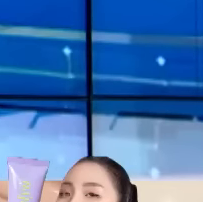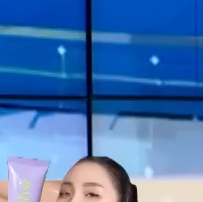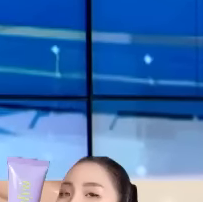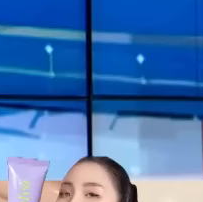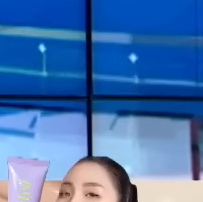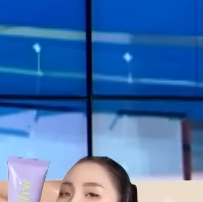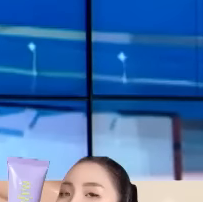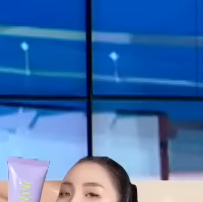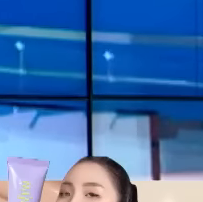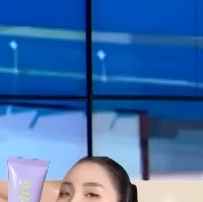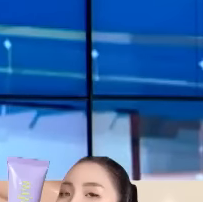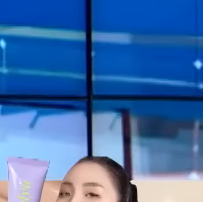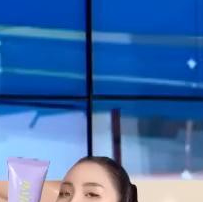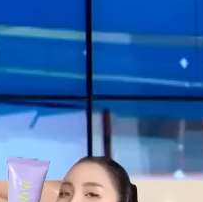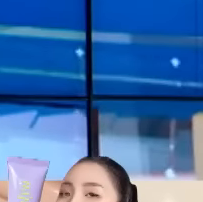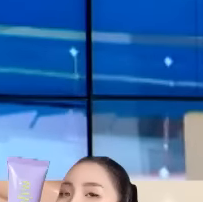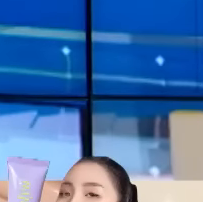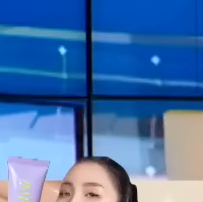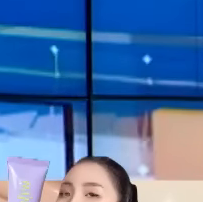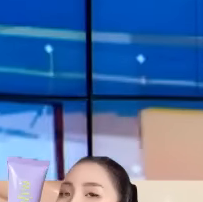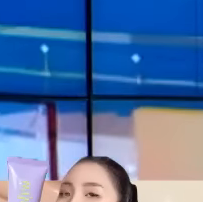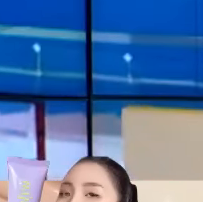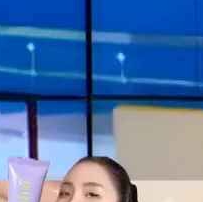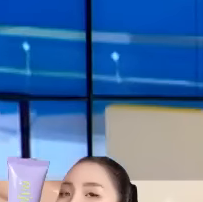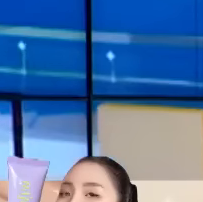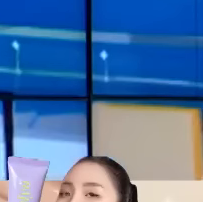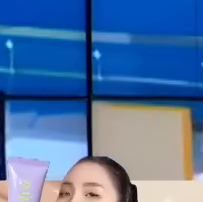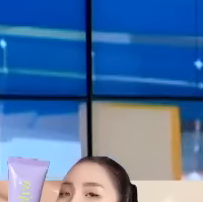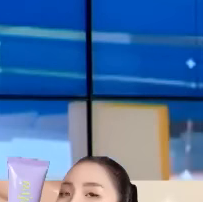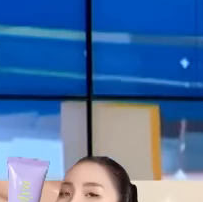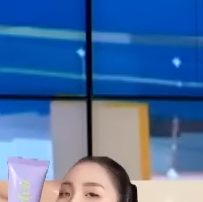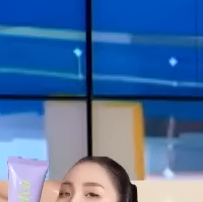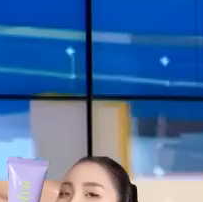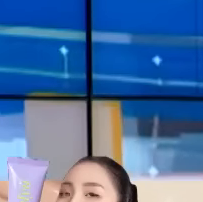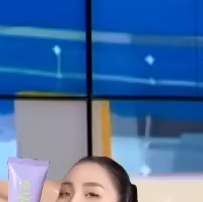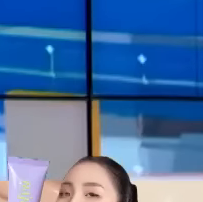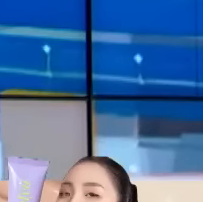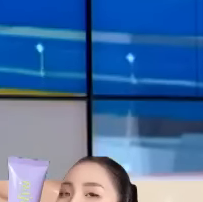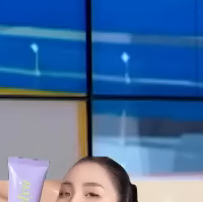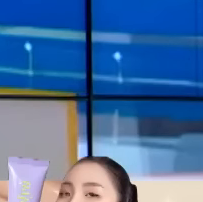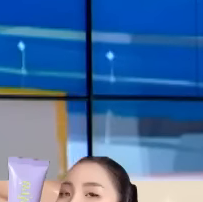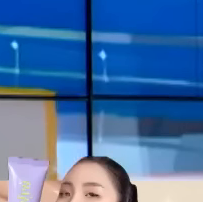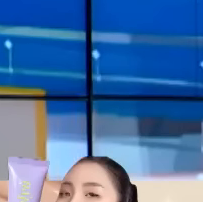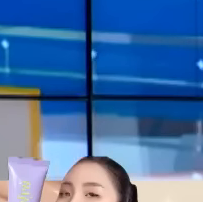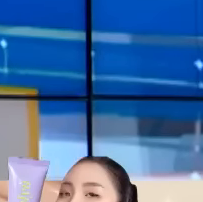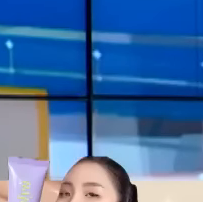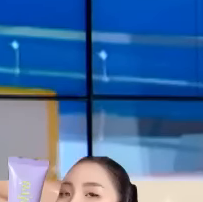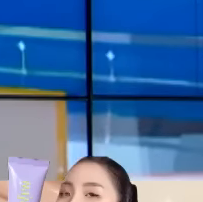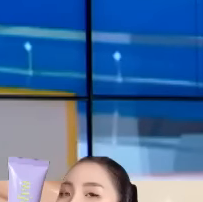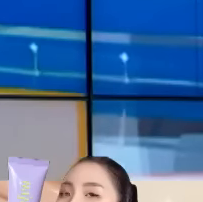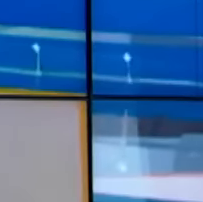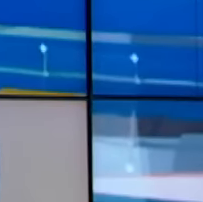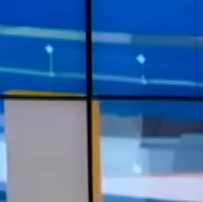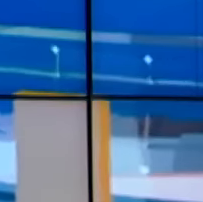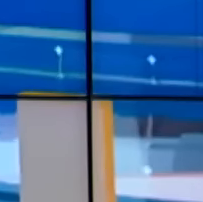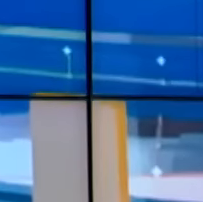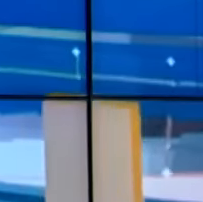rupiah ambruk di Jalan Pampang, Kota Makassar, Sulawesi Selatan. Ambruknya proyek bangunan jembatan itu pun viral.